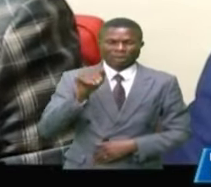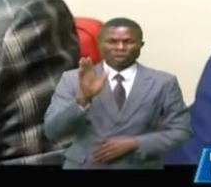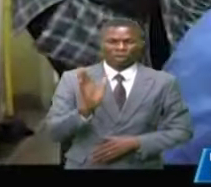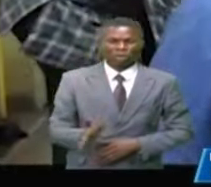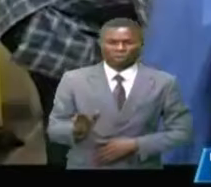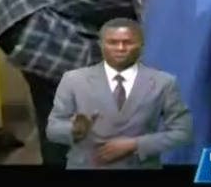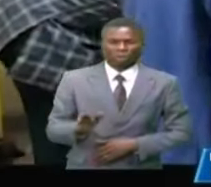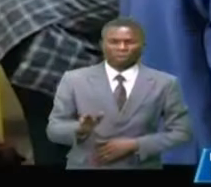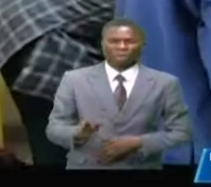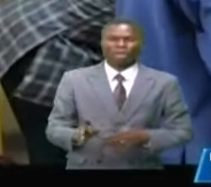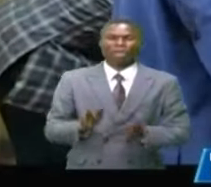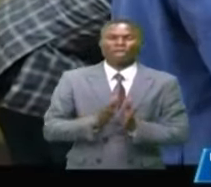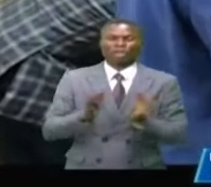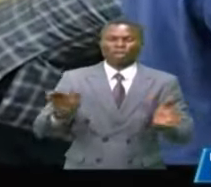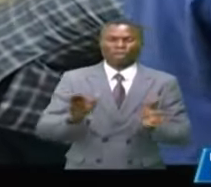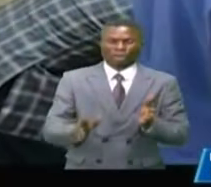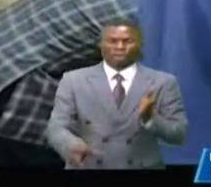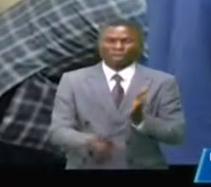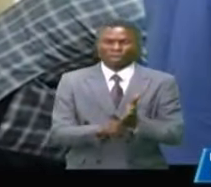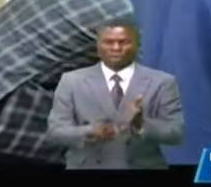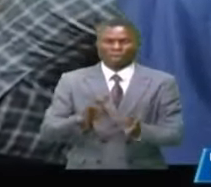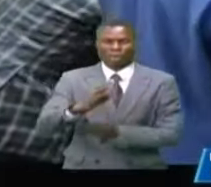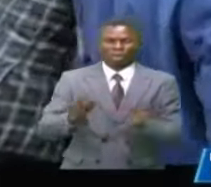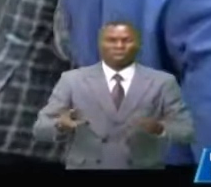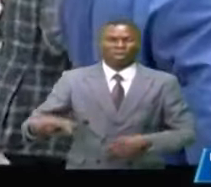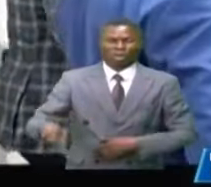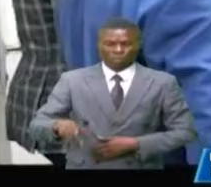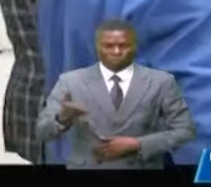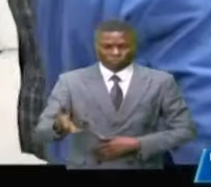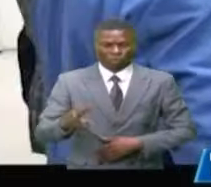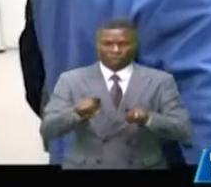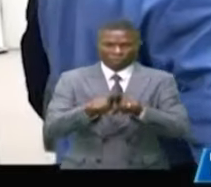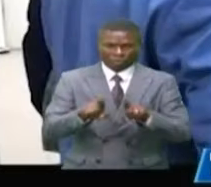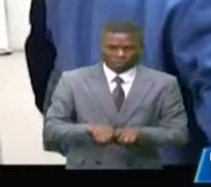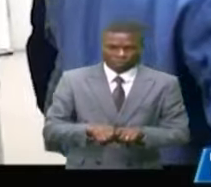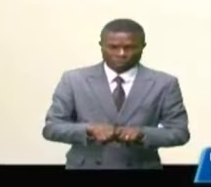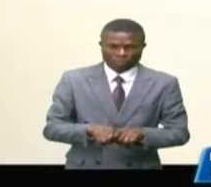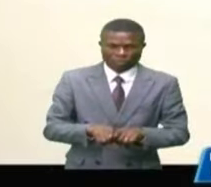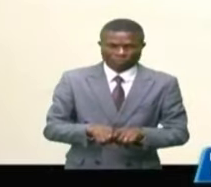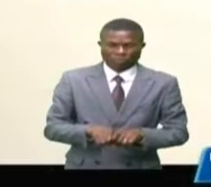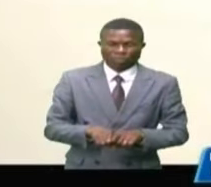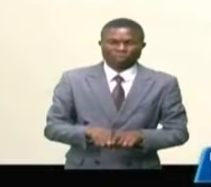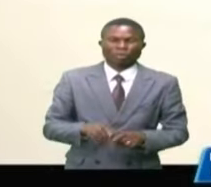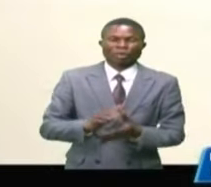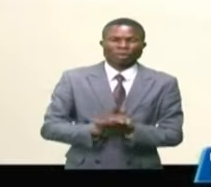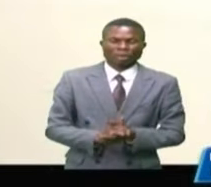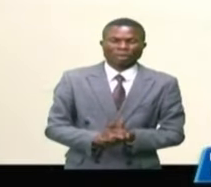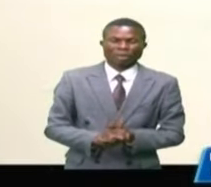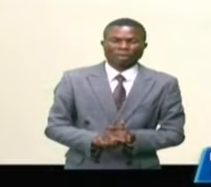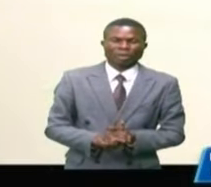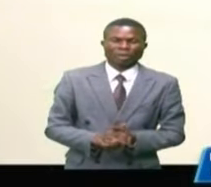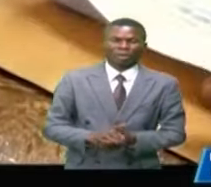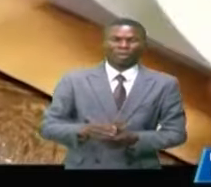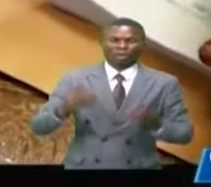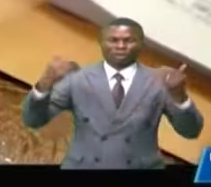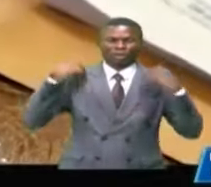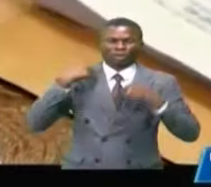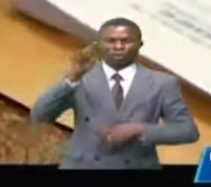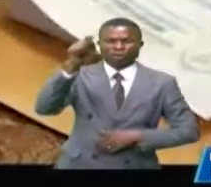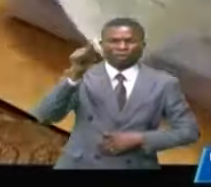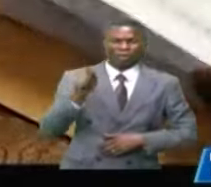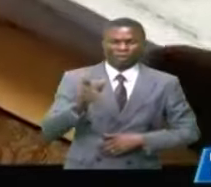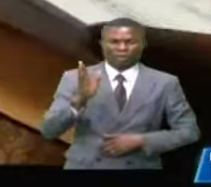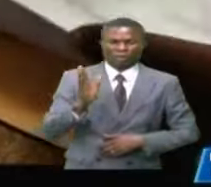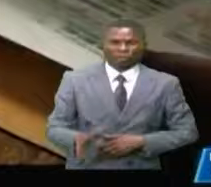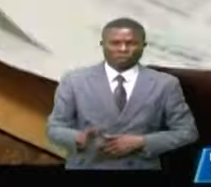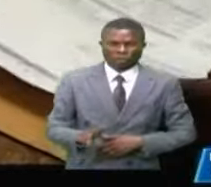général adjoint de la régie financière provinciale, ainsi que d'Eli Divin Chéria, chef de division de